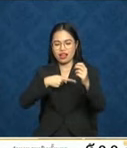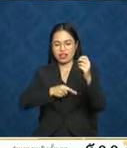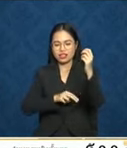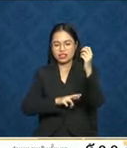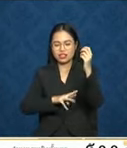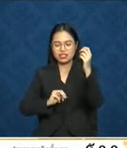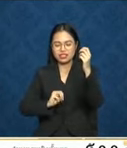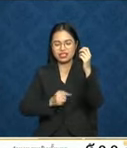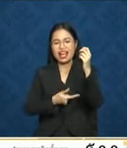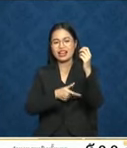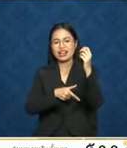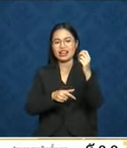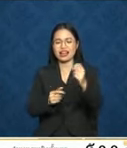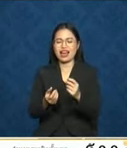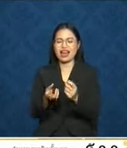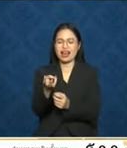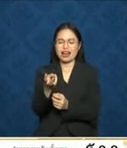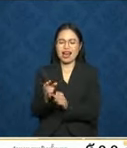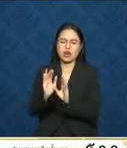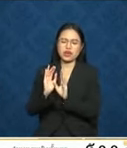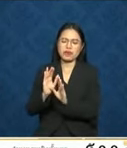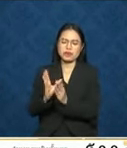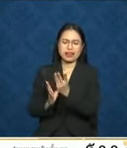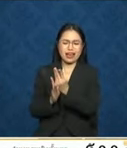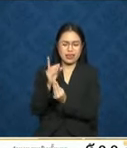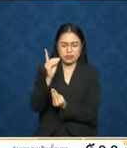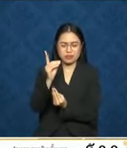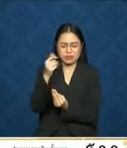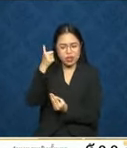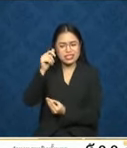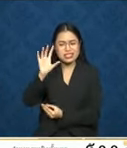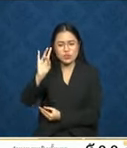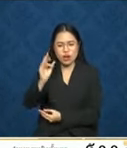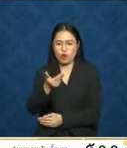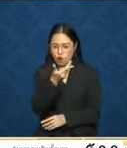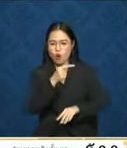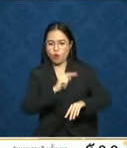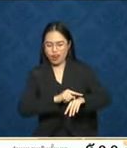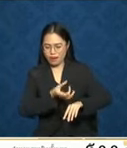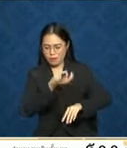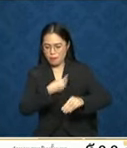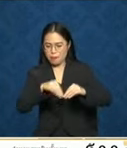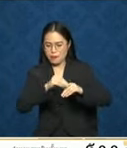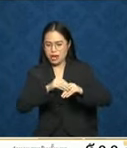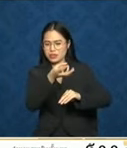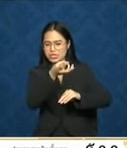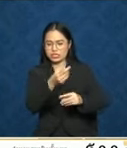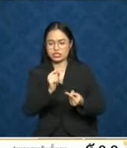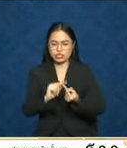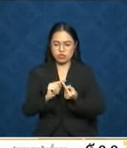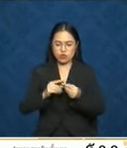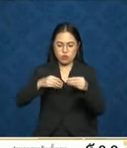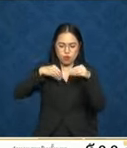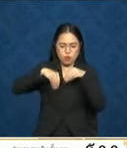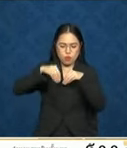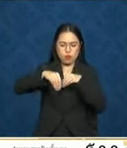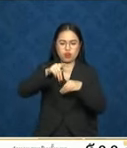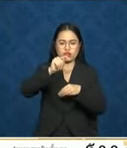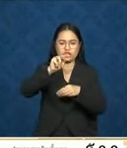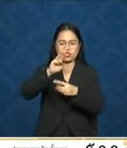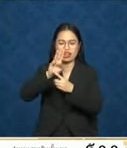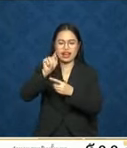รองรับได้เพียง7วันหรือ1อาทิตย์เท่านั้นเองนะครับขออีกนิดครับท่านประธานในจังหวัดตรังมีพันธุ์ข้าวที่ชื่อดังครับท่านประธานคือข้